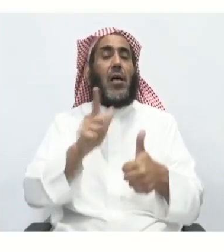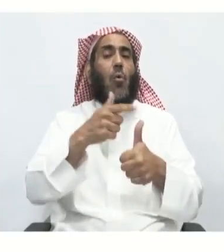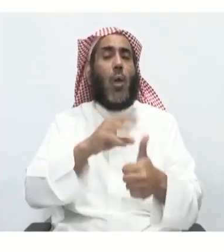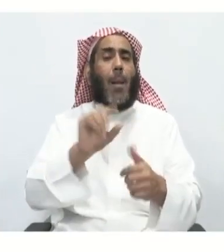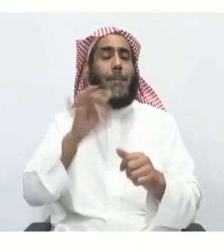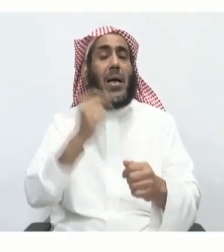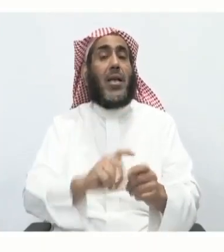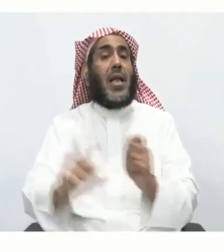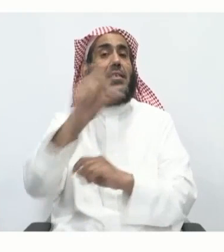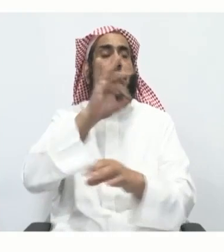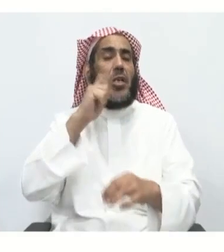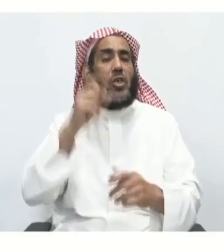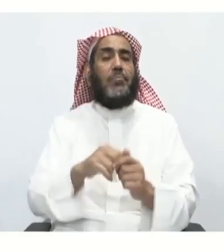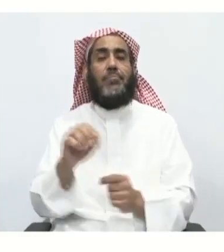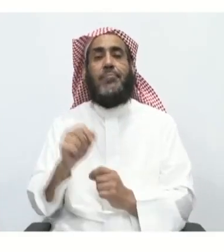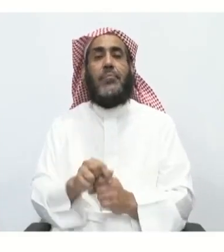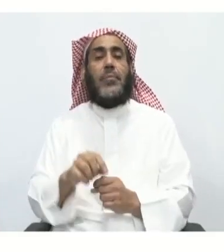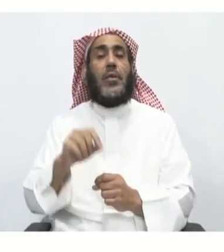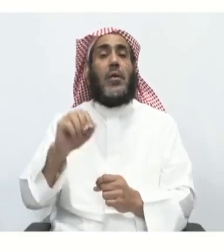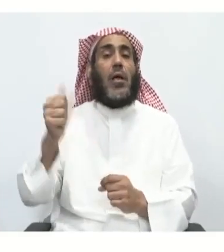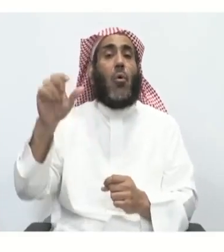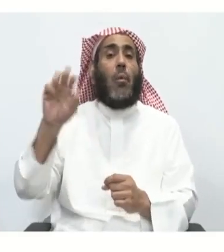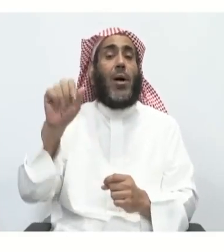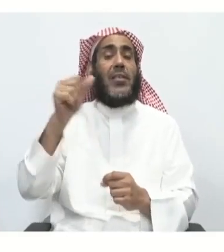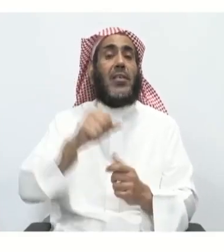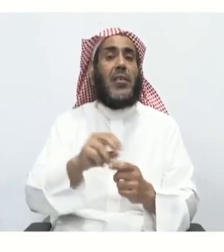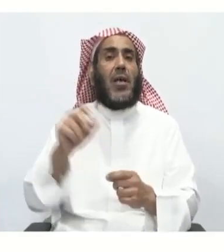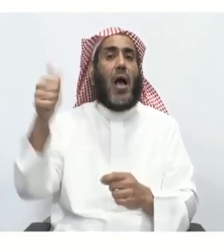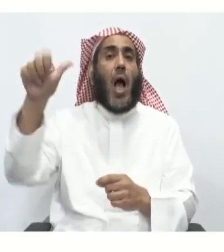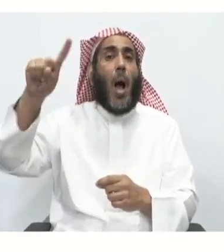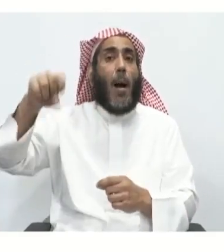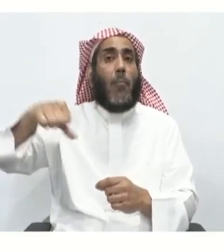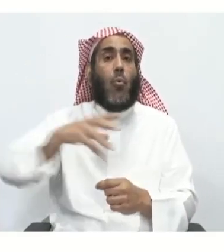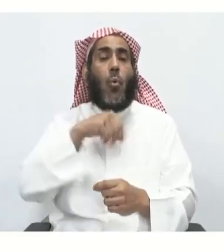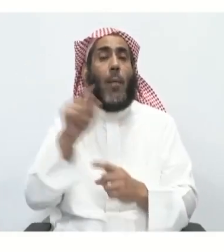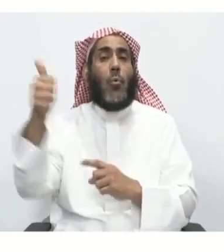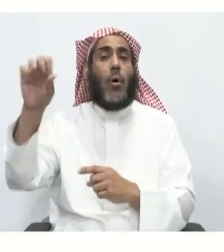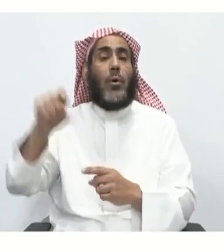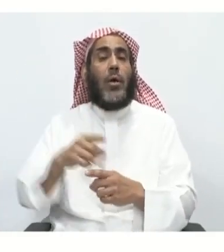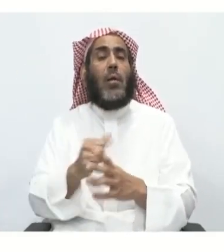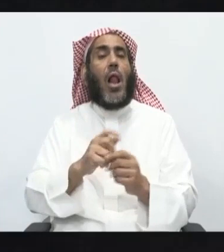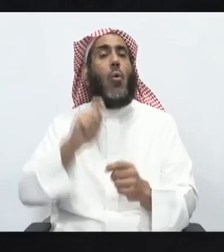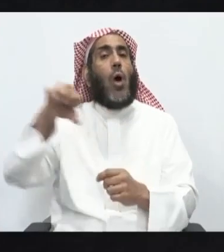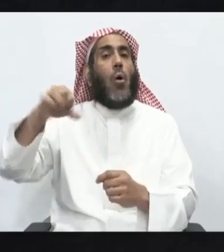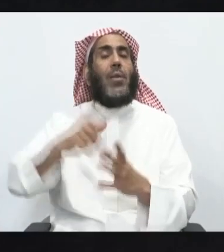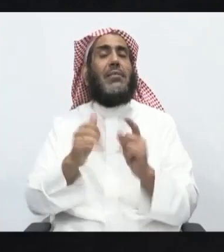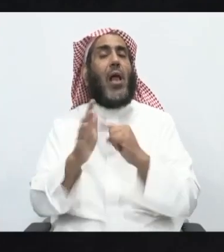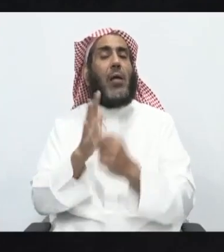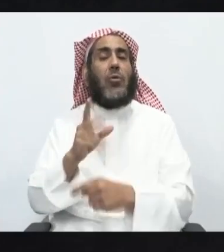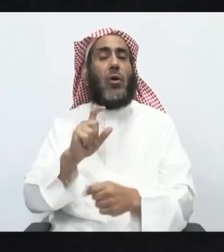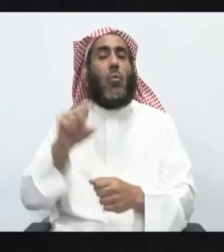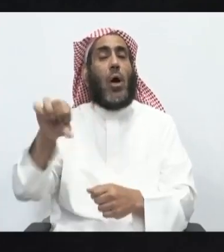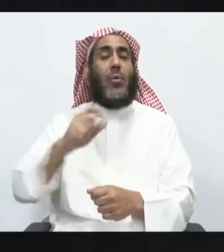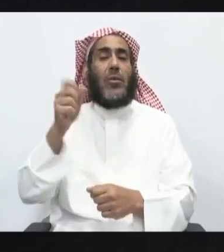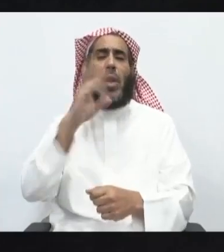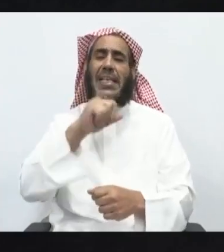اسلم من الرجال هنا طبعا الواو هنا واو الاسماء الخمسه واو اصليه في الاسماء في الاسماء الخمسه وليس